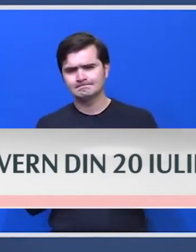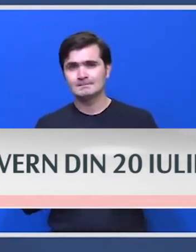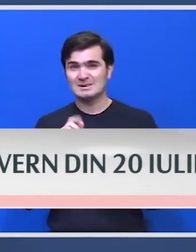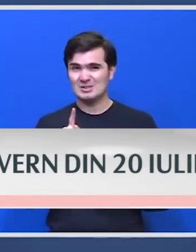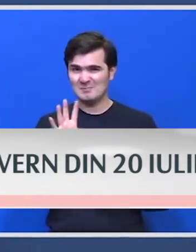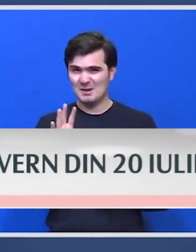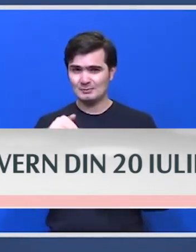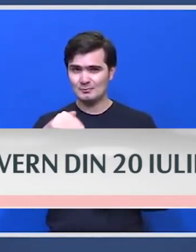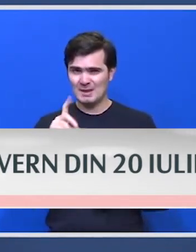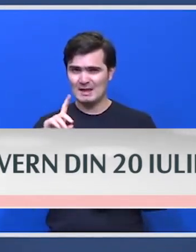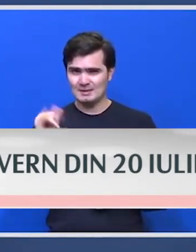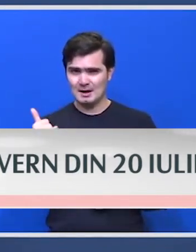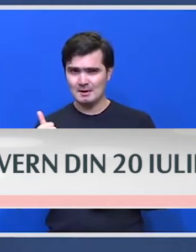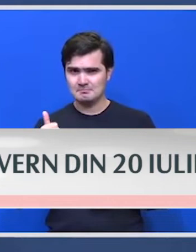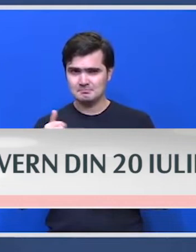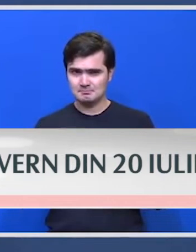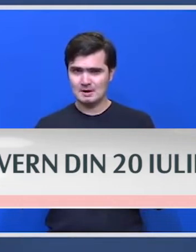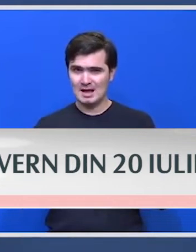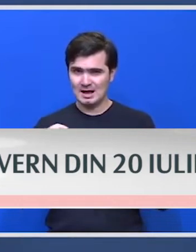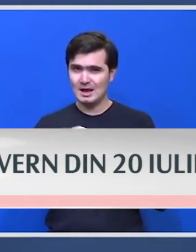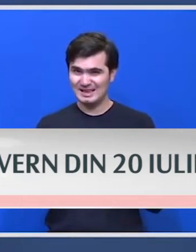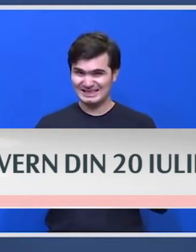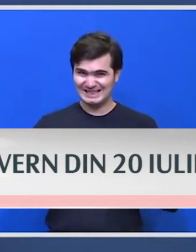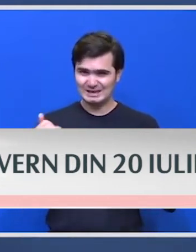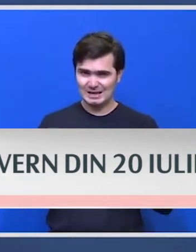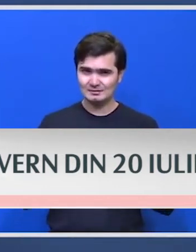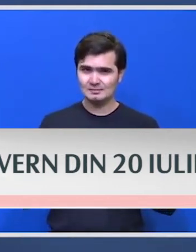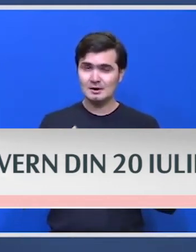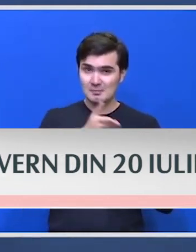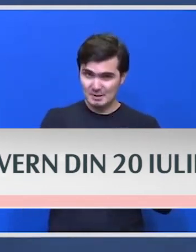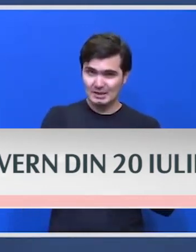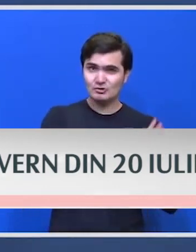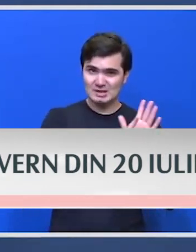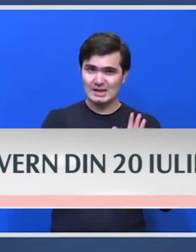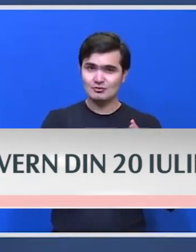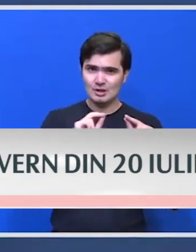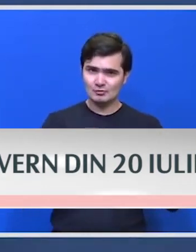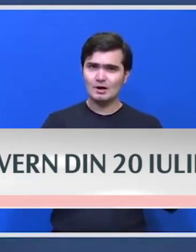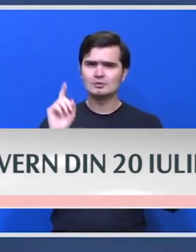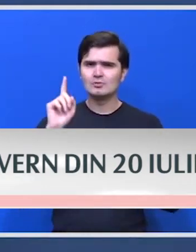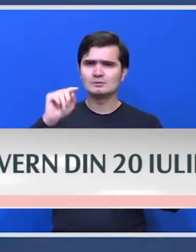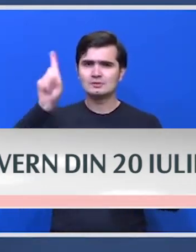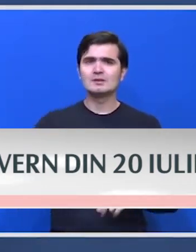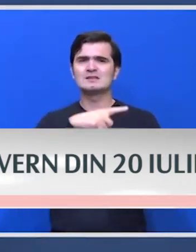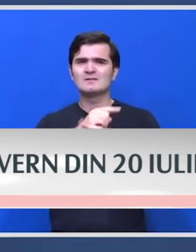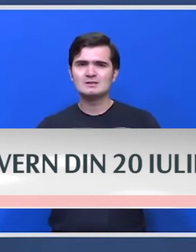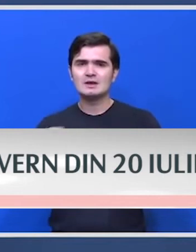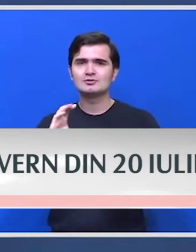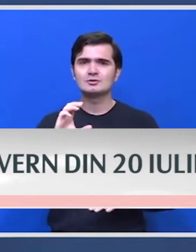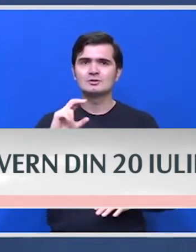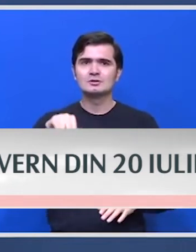G4 Media scrie astăzi că prin legile educației se va desființa CNATCU, instituția